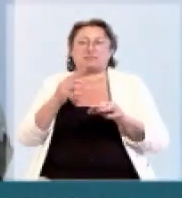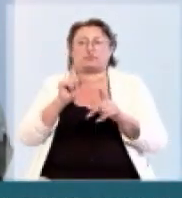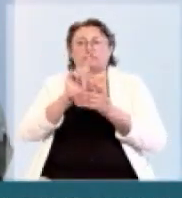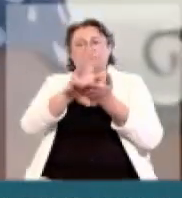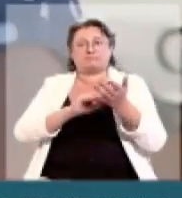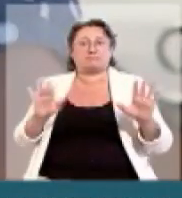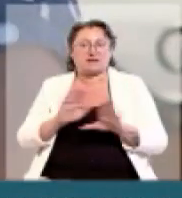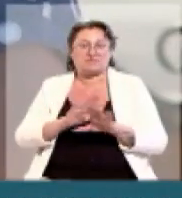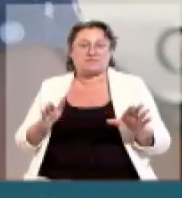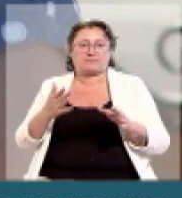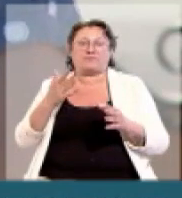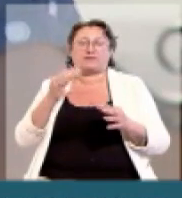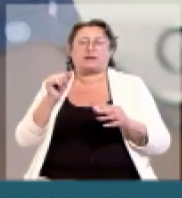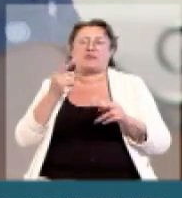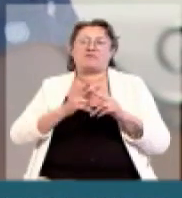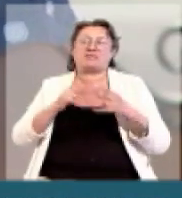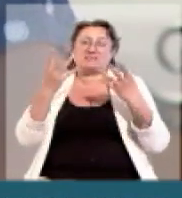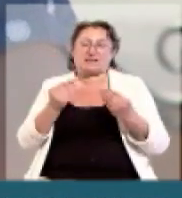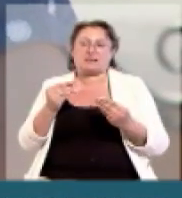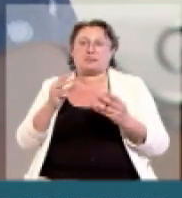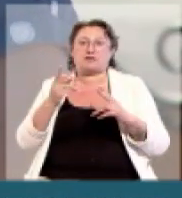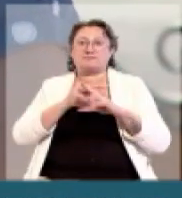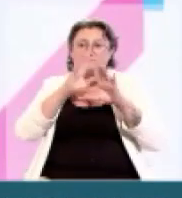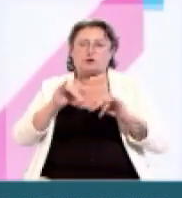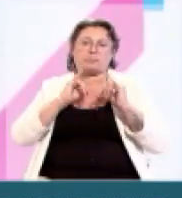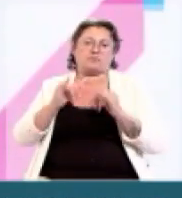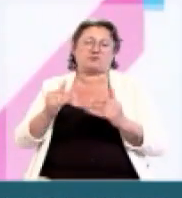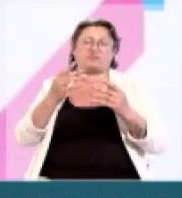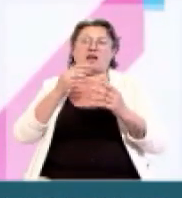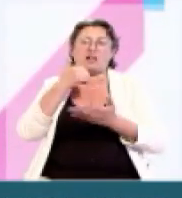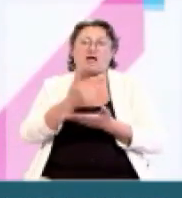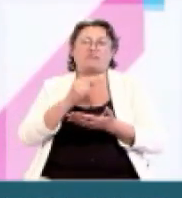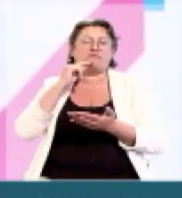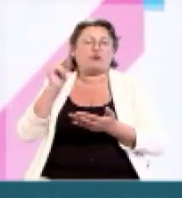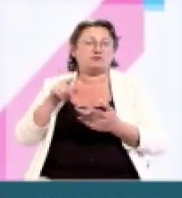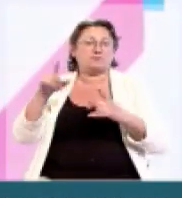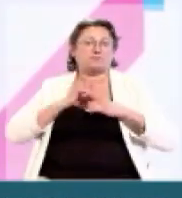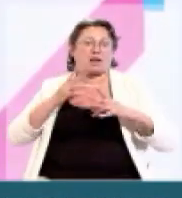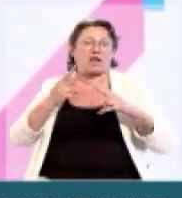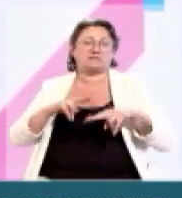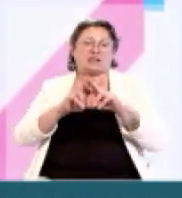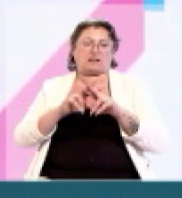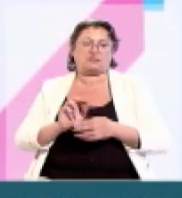К слову, большинству композиций в этот день было посвящено главной виновнице торжества – Астане.